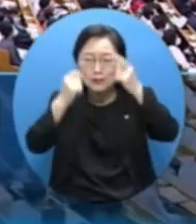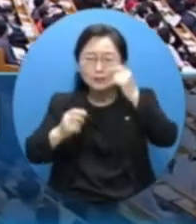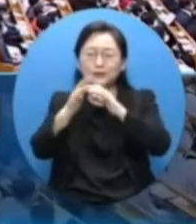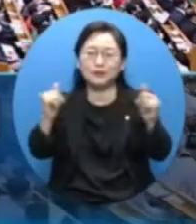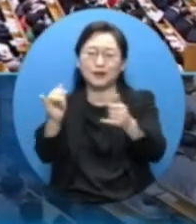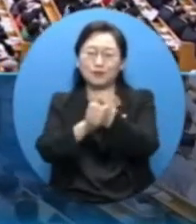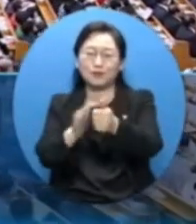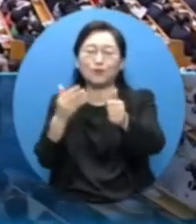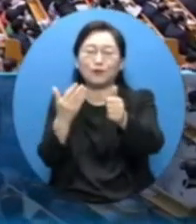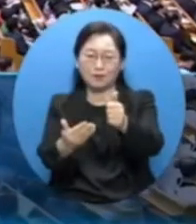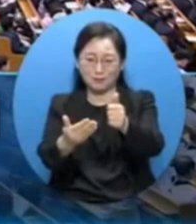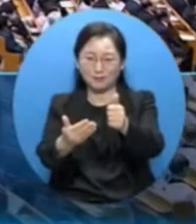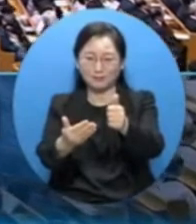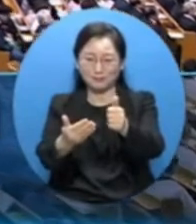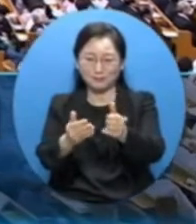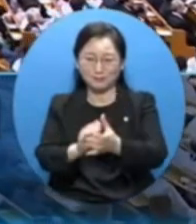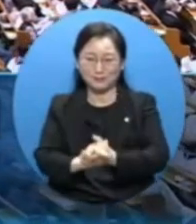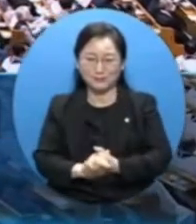자를 위로하되.